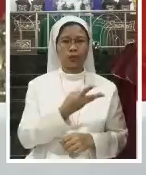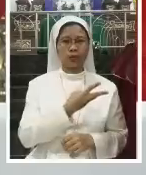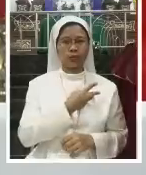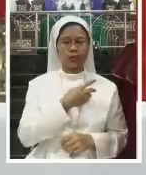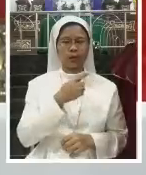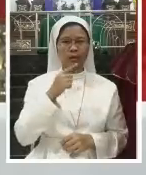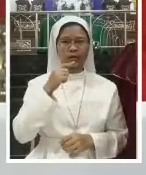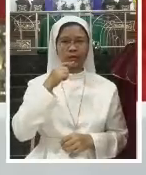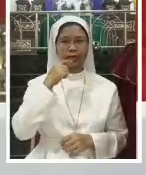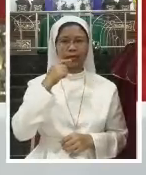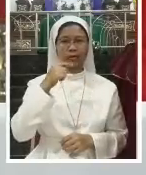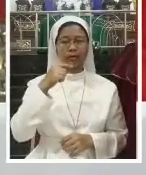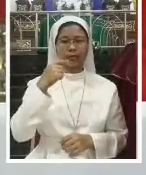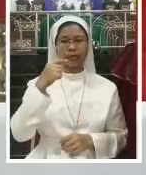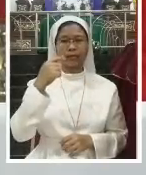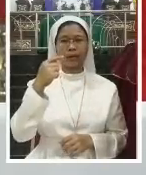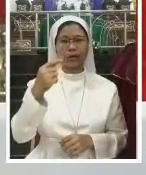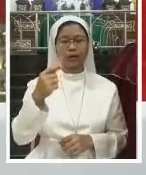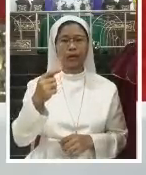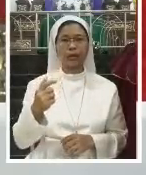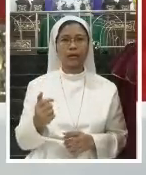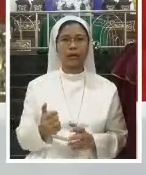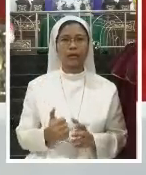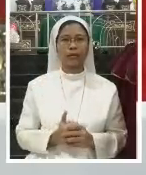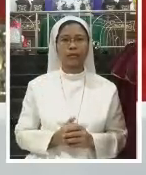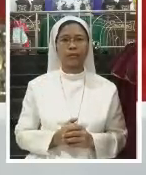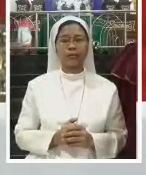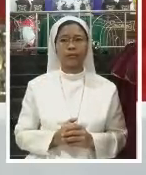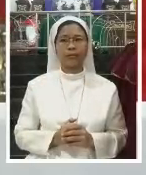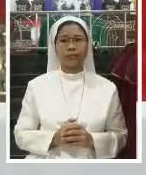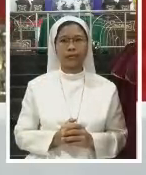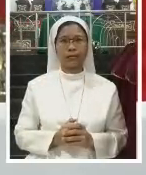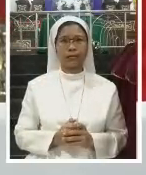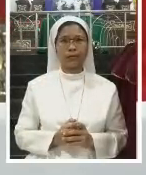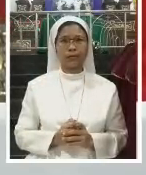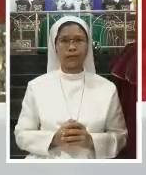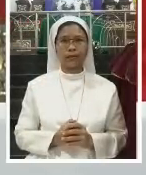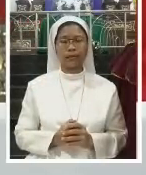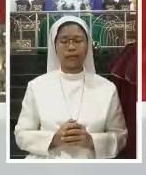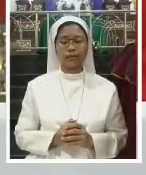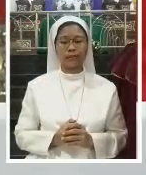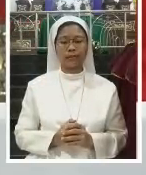nakaugalian, nangangas kitang magsapi.